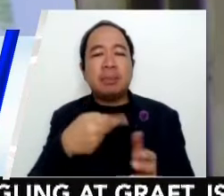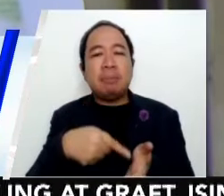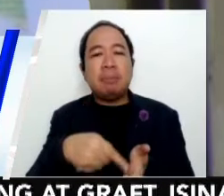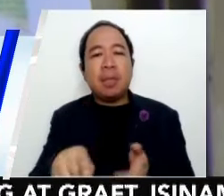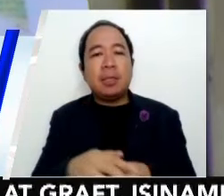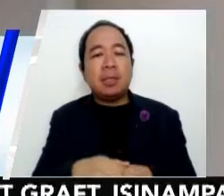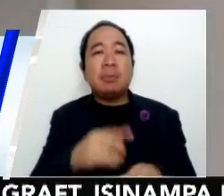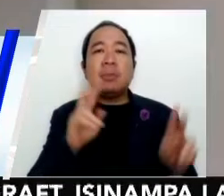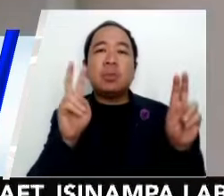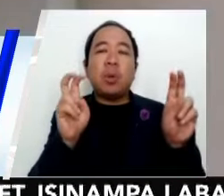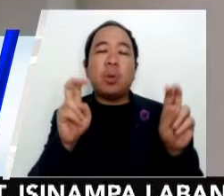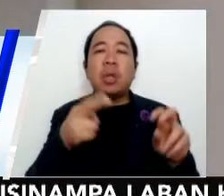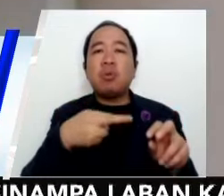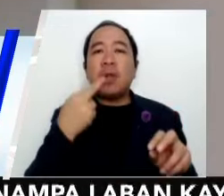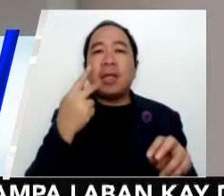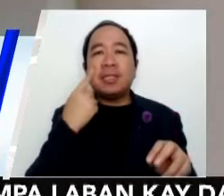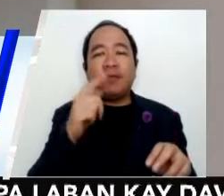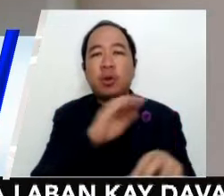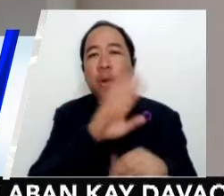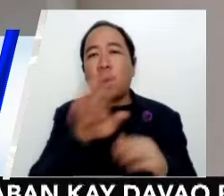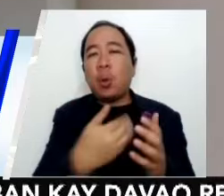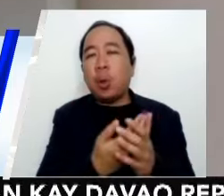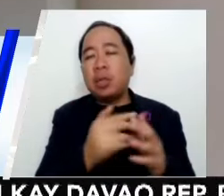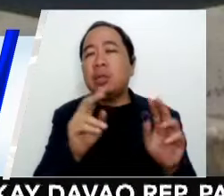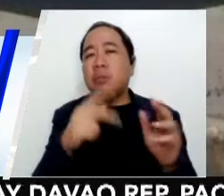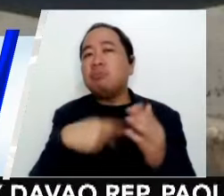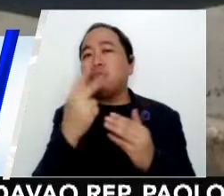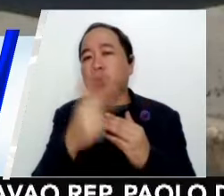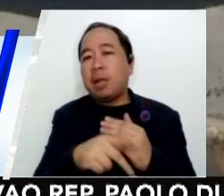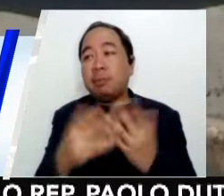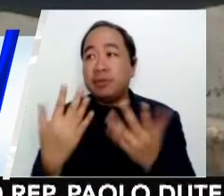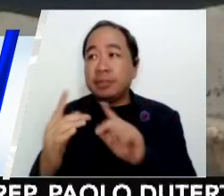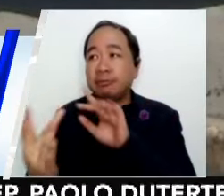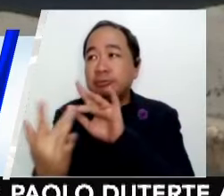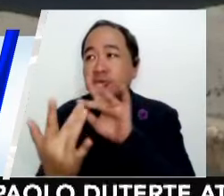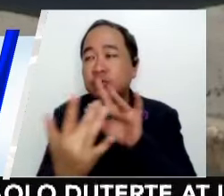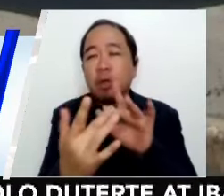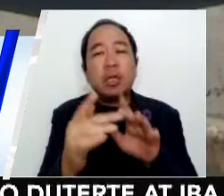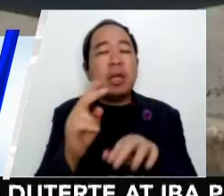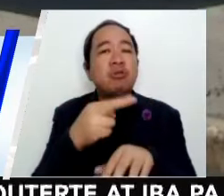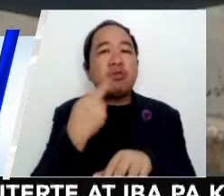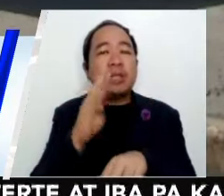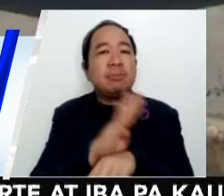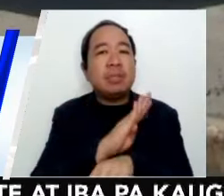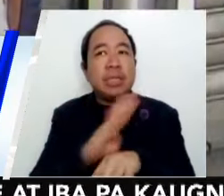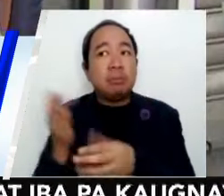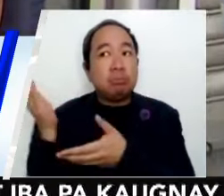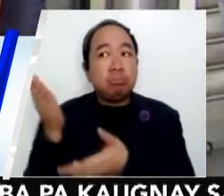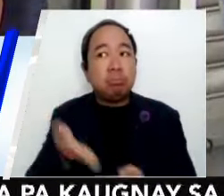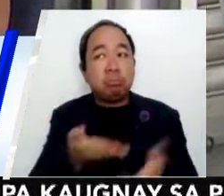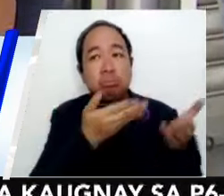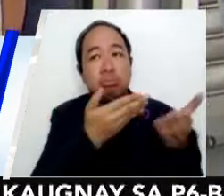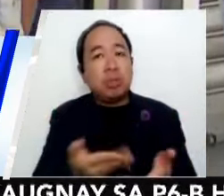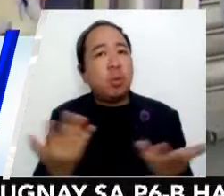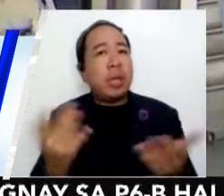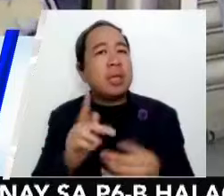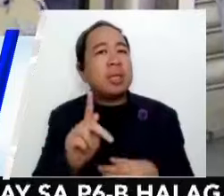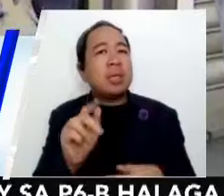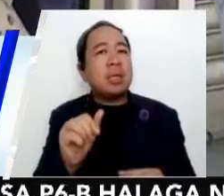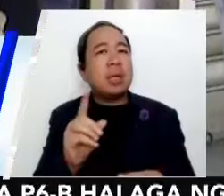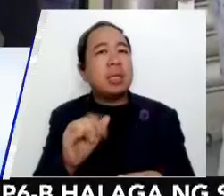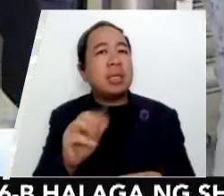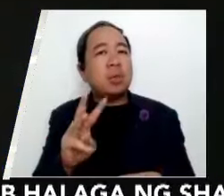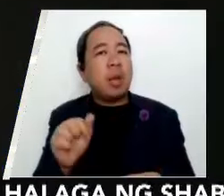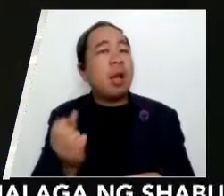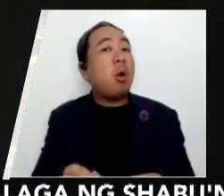program ang tawag. Kumausap daw sila ng mga rice trader na magbabagsak ng bigas sa mga kadiwa sa halagang 45 pesos